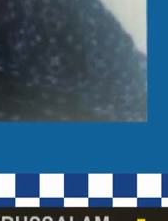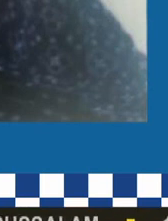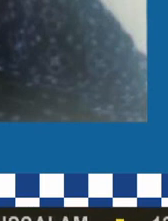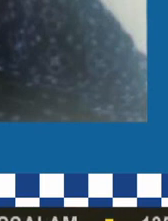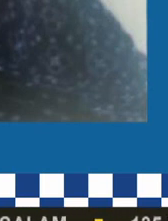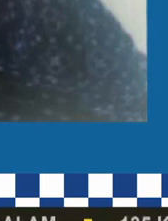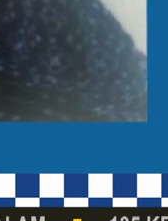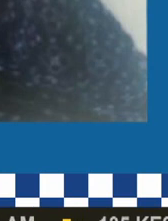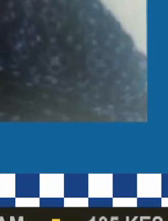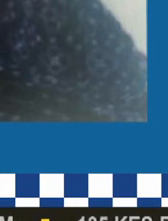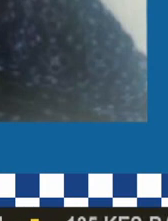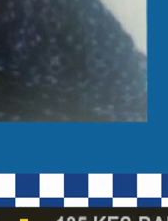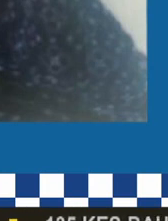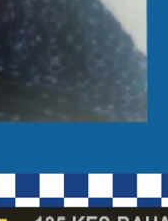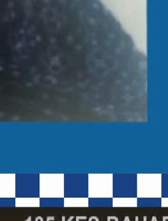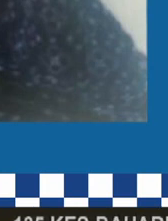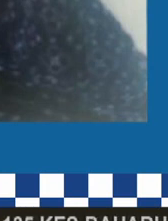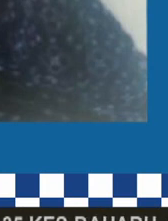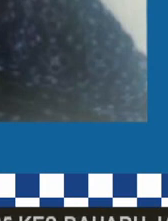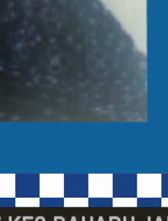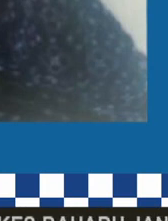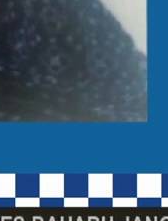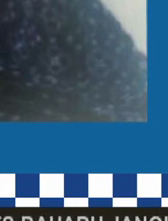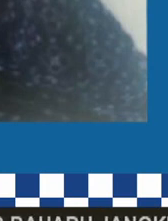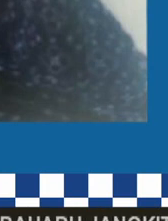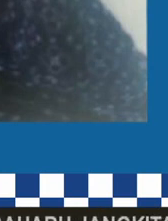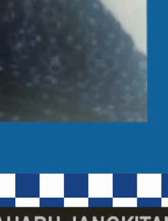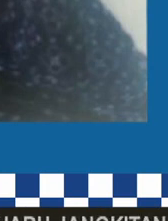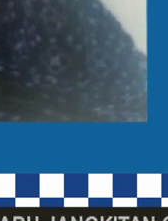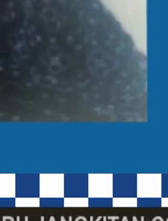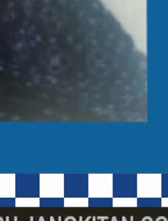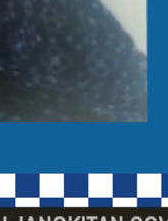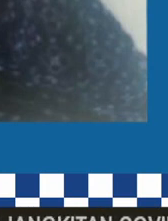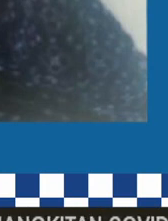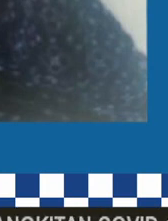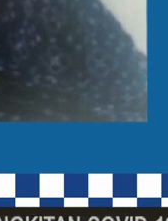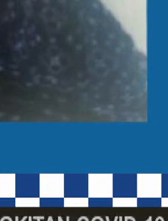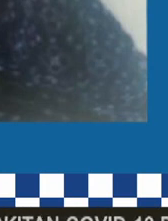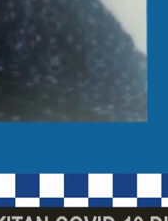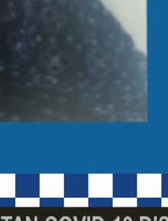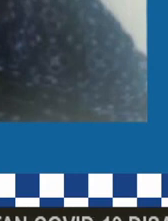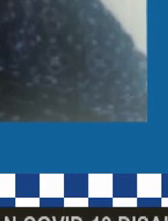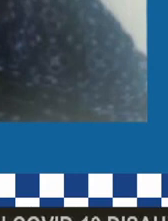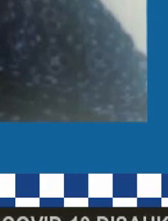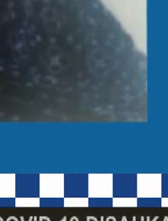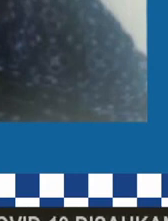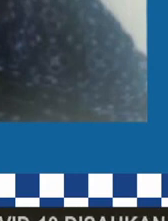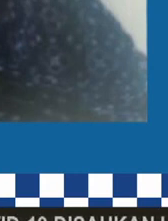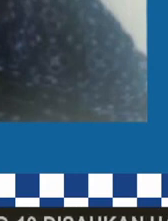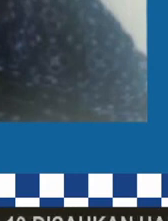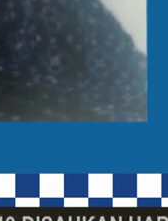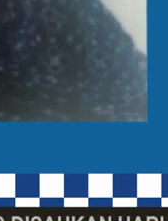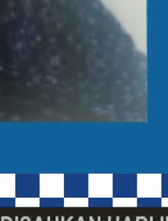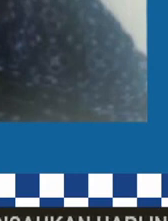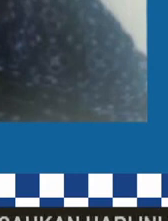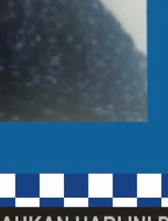tahun memegang nomor pasport c4005 7918 sebarang maklumat mengenai